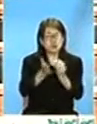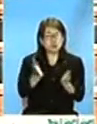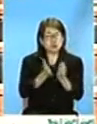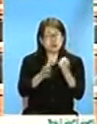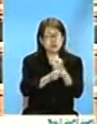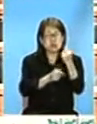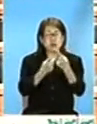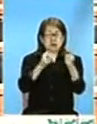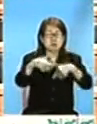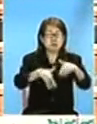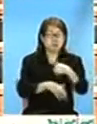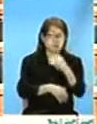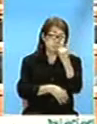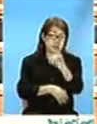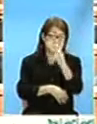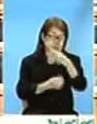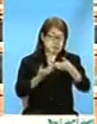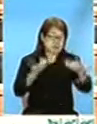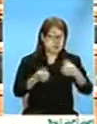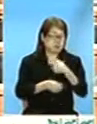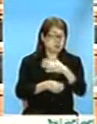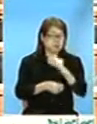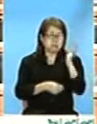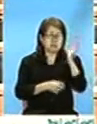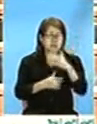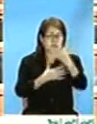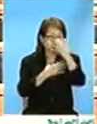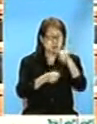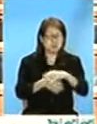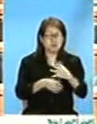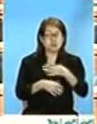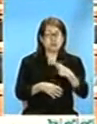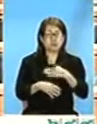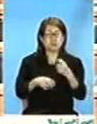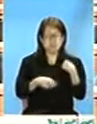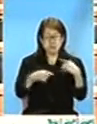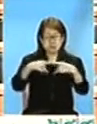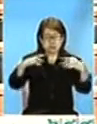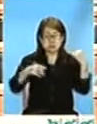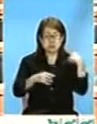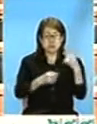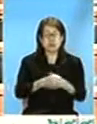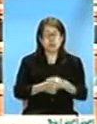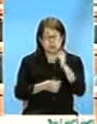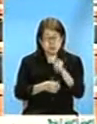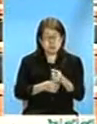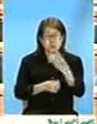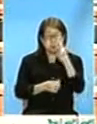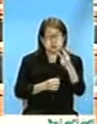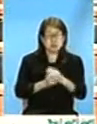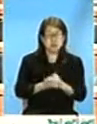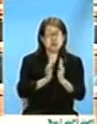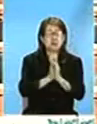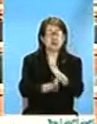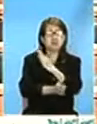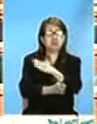แต่ประชาชนไม่ใช่คนที่จะถูกสนทภายได้ถ้าเราเชื่อมั่นเหมือนที่พระพุทธเ